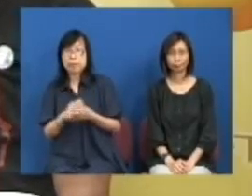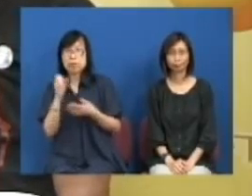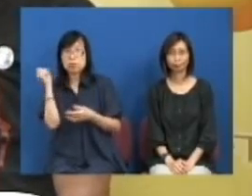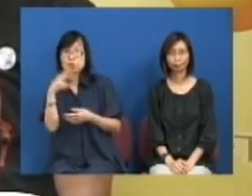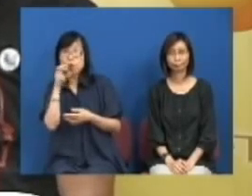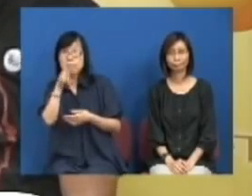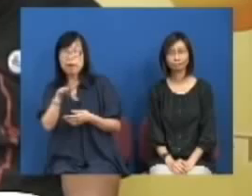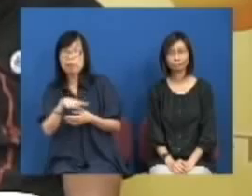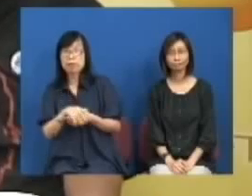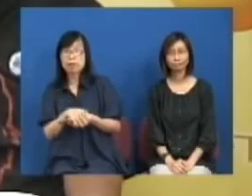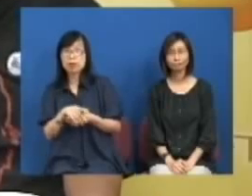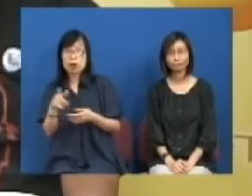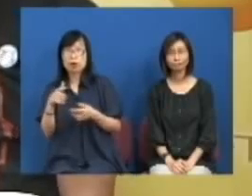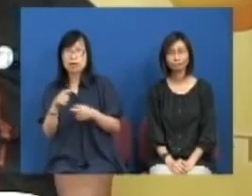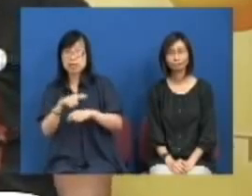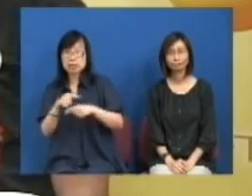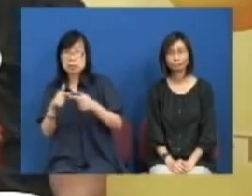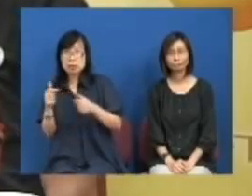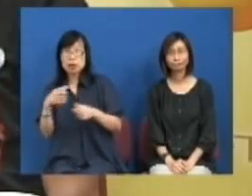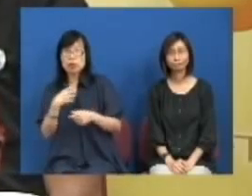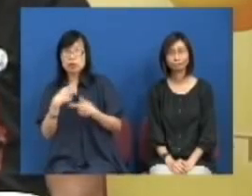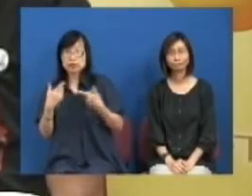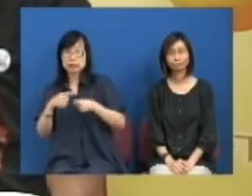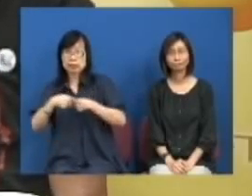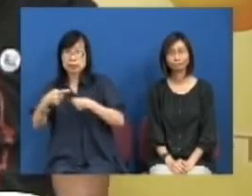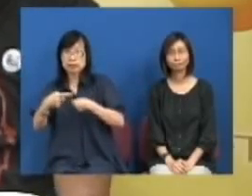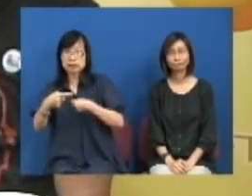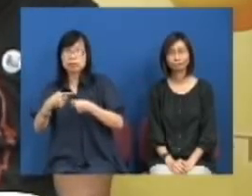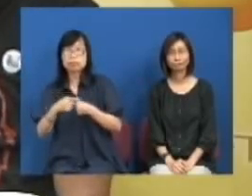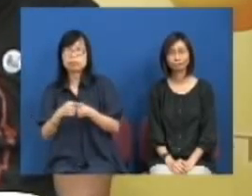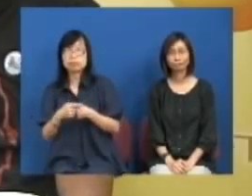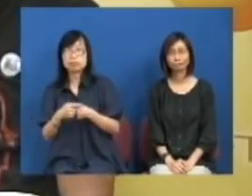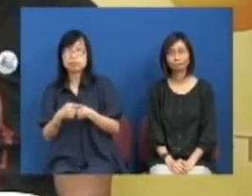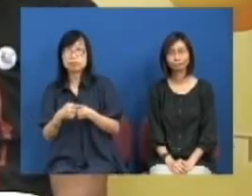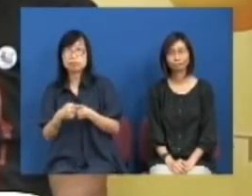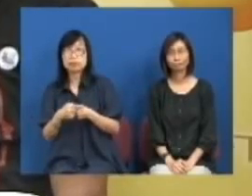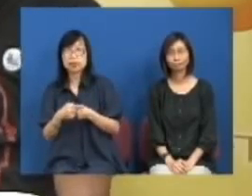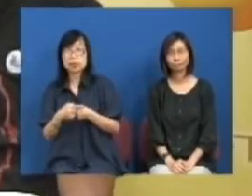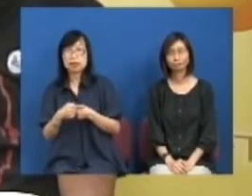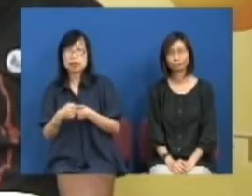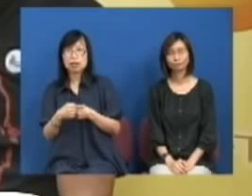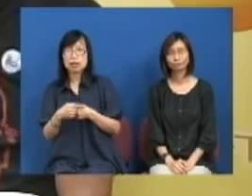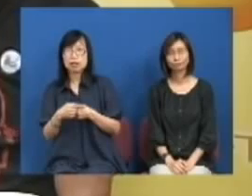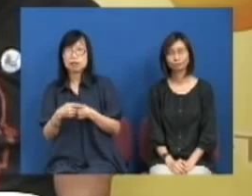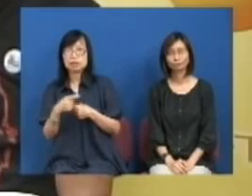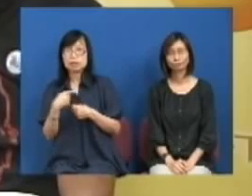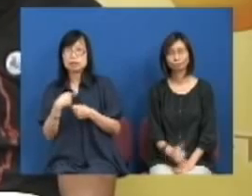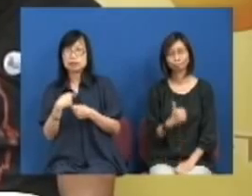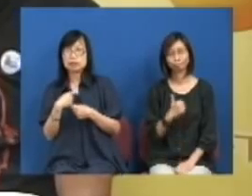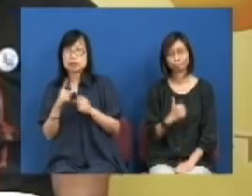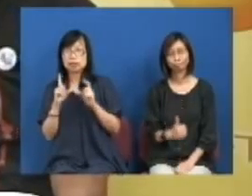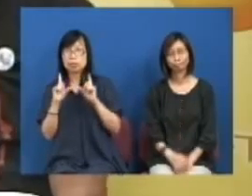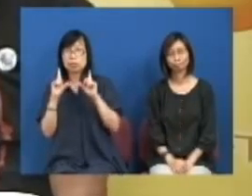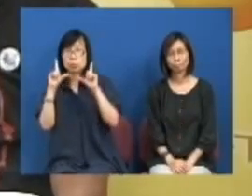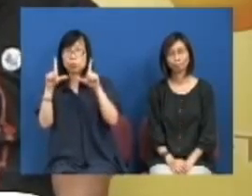佢嘅時候，佢話我話適當立啫。咁所以我覺得而家第一擊就一定係要即刻去回擊 呢啲謀論，一個就